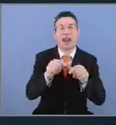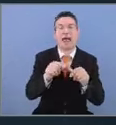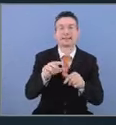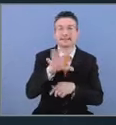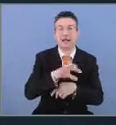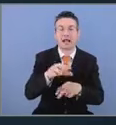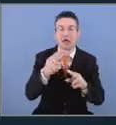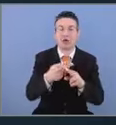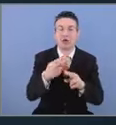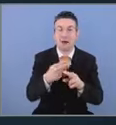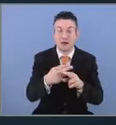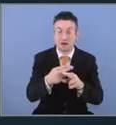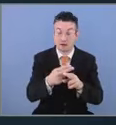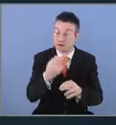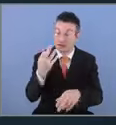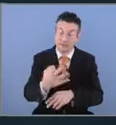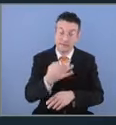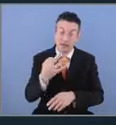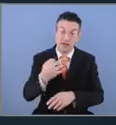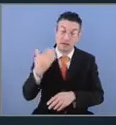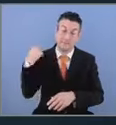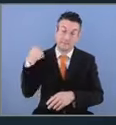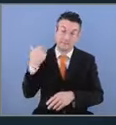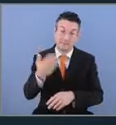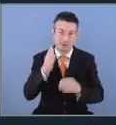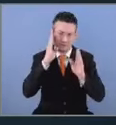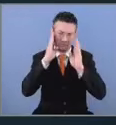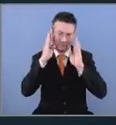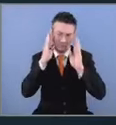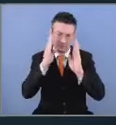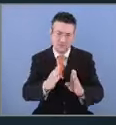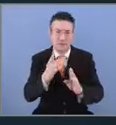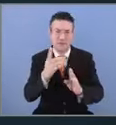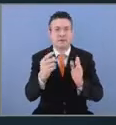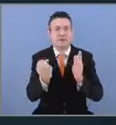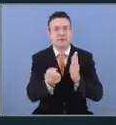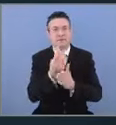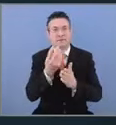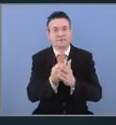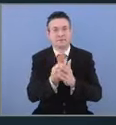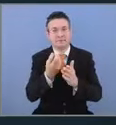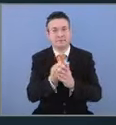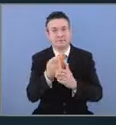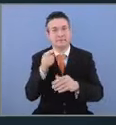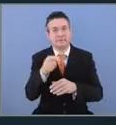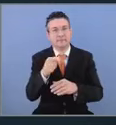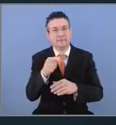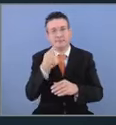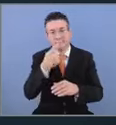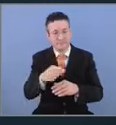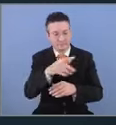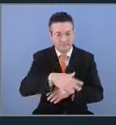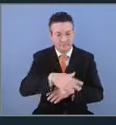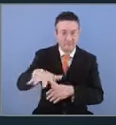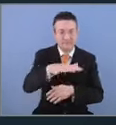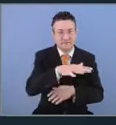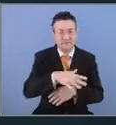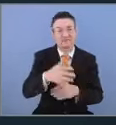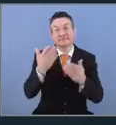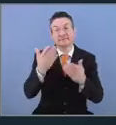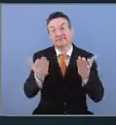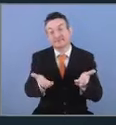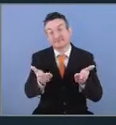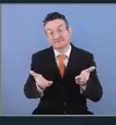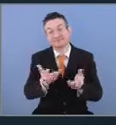da sempre, molto attenta alle produzioni del territorio, ma adesso serve anche uno sforzo